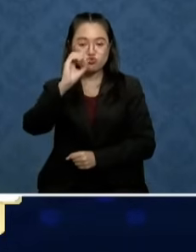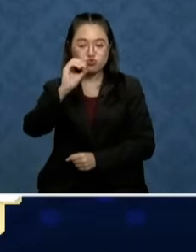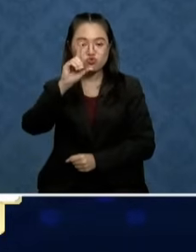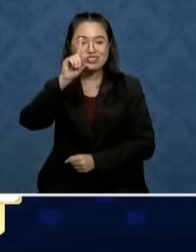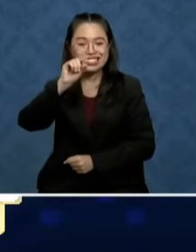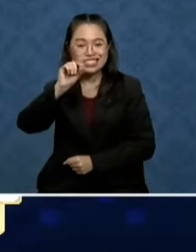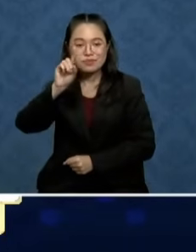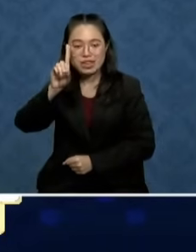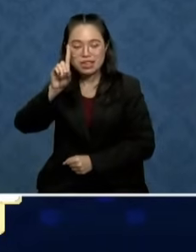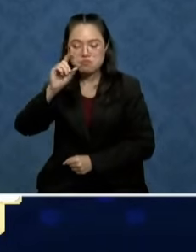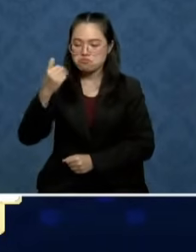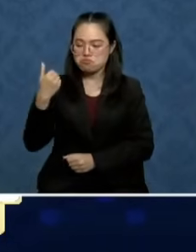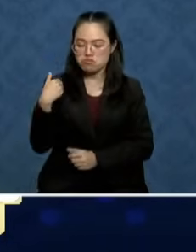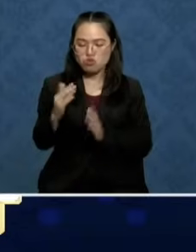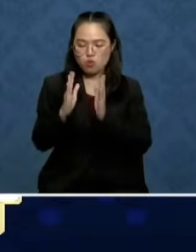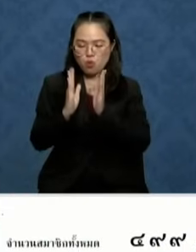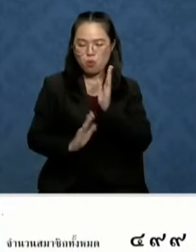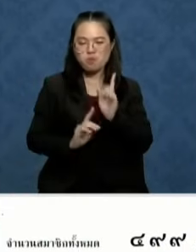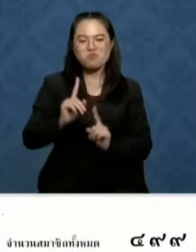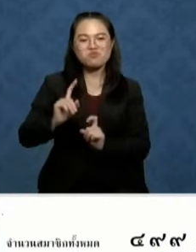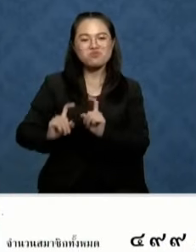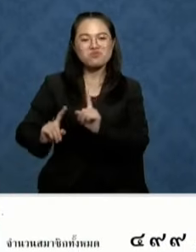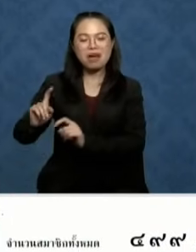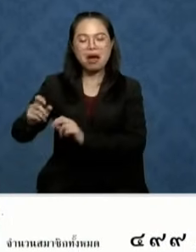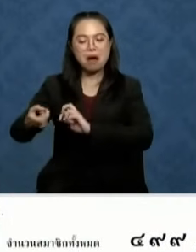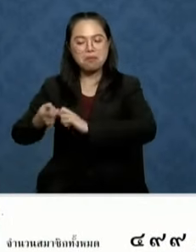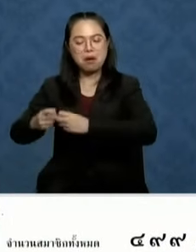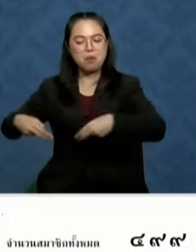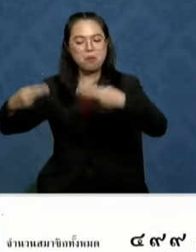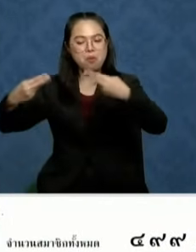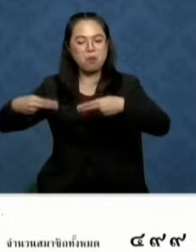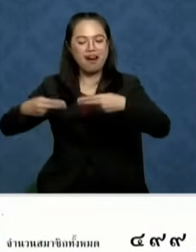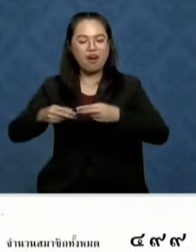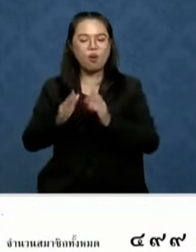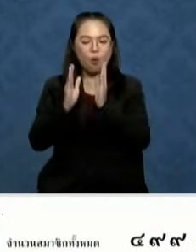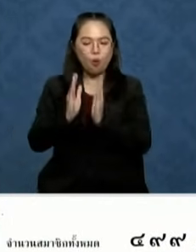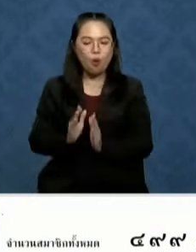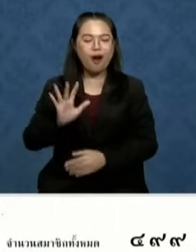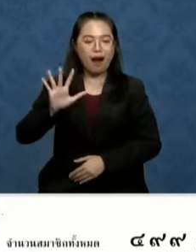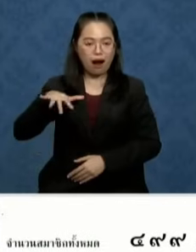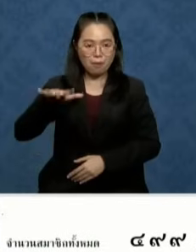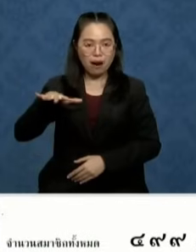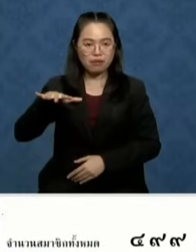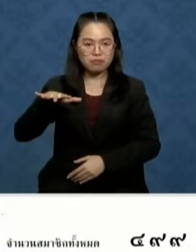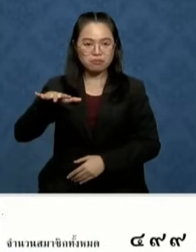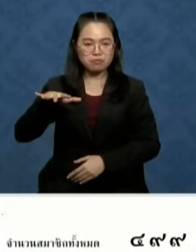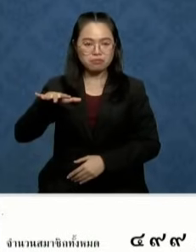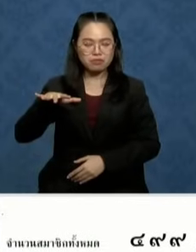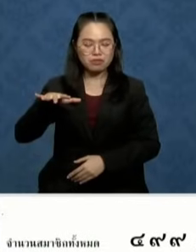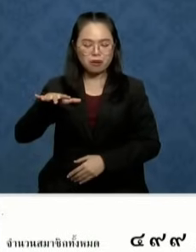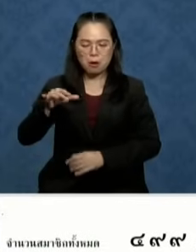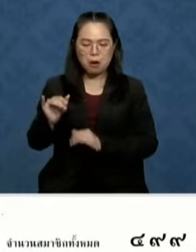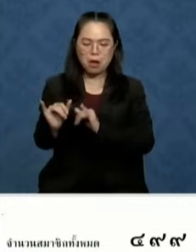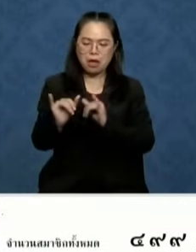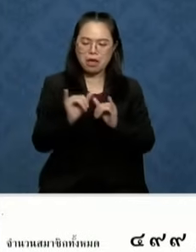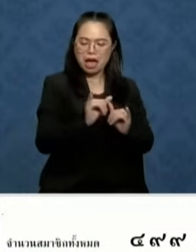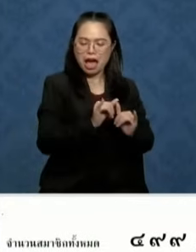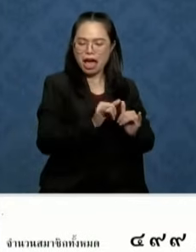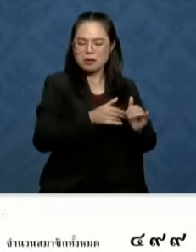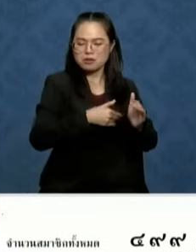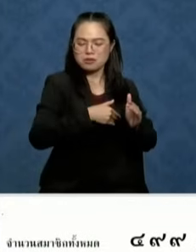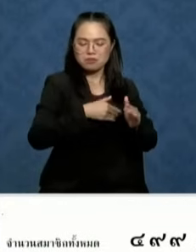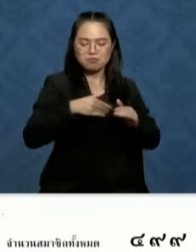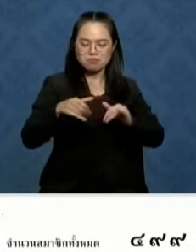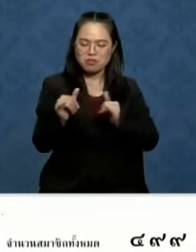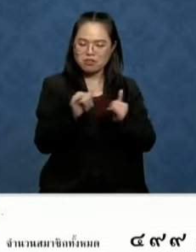ผู้เสียชีวิตนะครับจากความขัดแย้งดังกล่าว 5,000 คนมีผู้พัดถิ่นจากสงครามราว